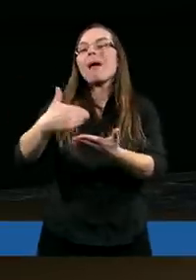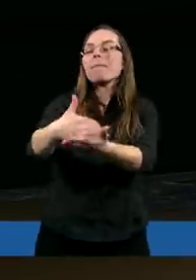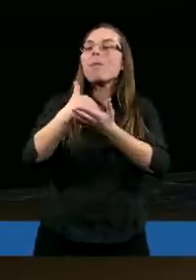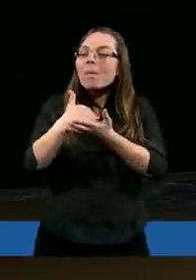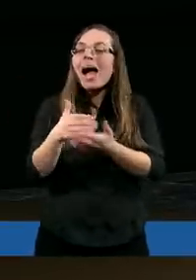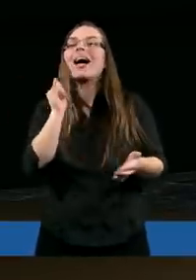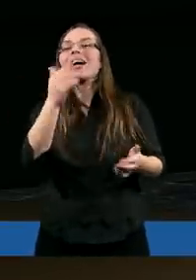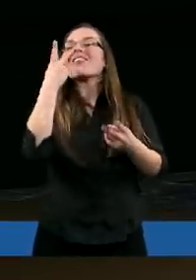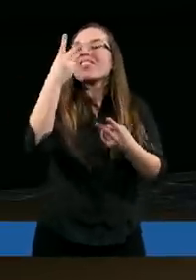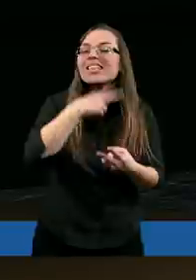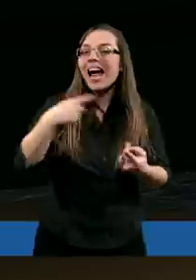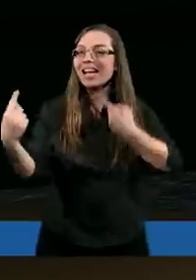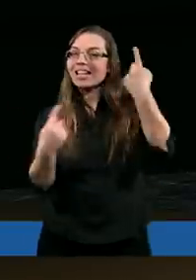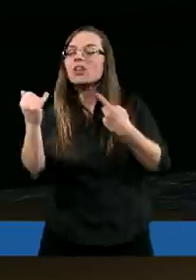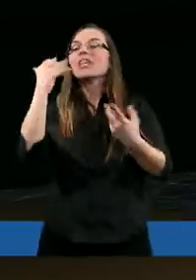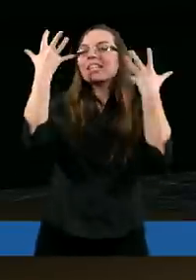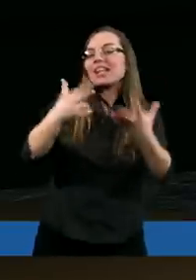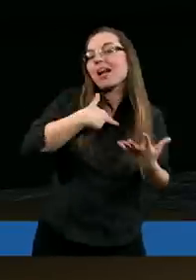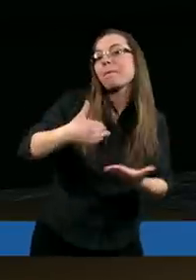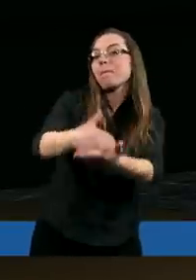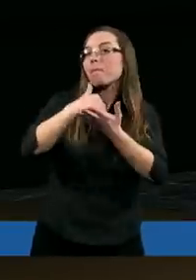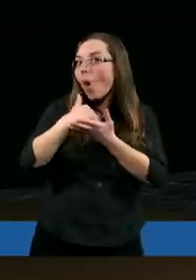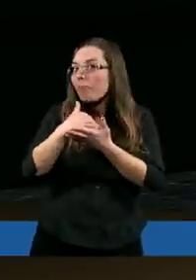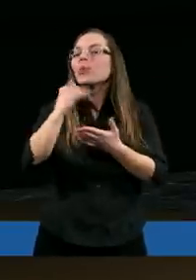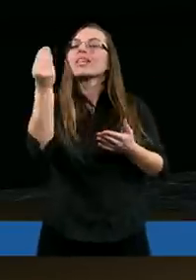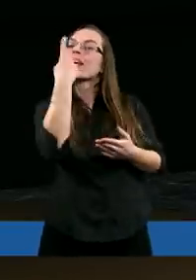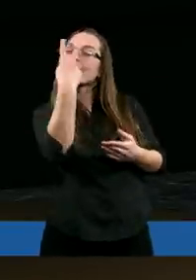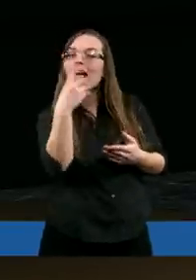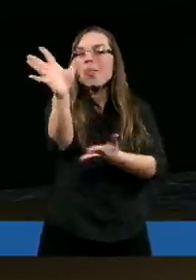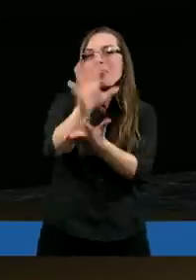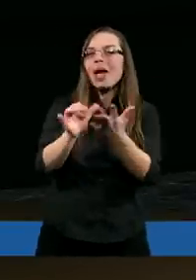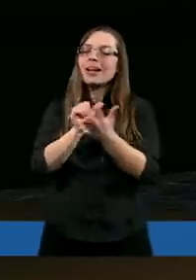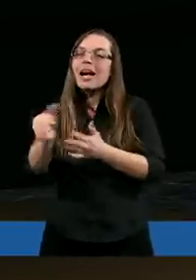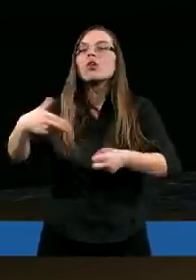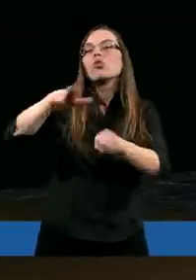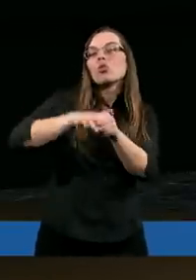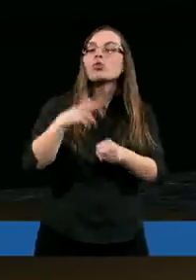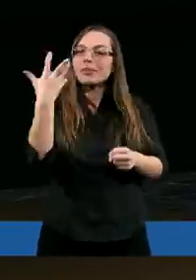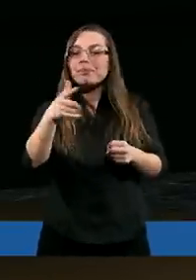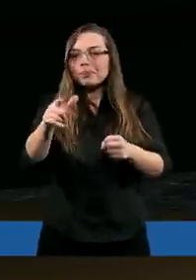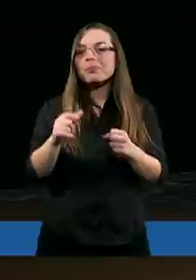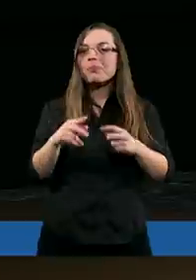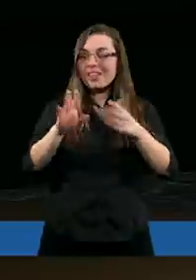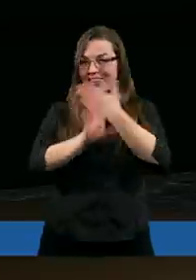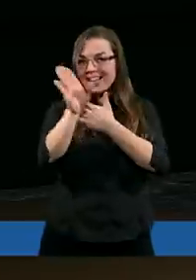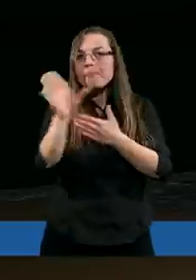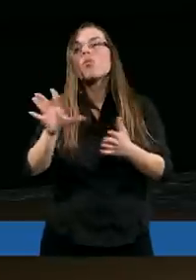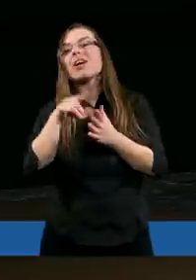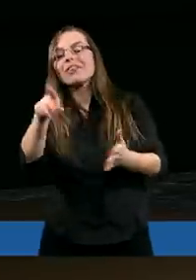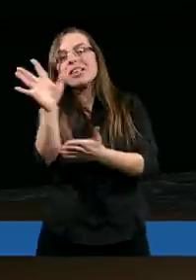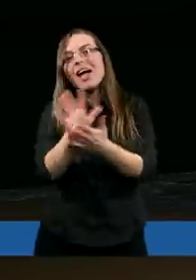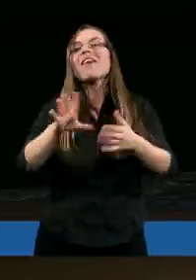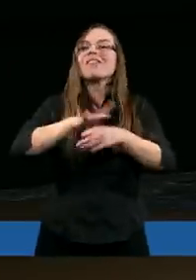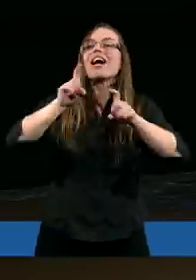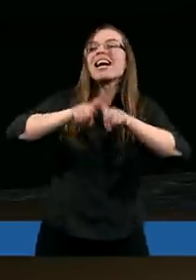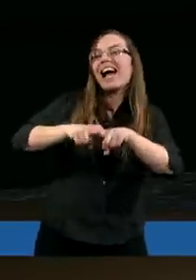widzi naszą sytuację i chce nas podnieść. I jeszcze jeden tekst jest, który w Septuagincie występuje, to jest